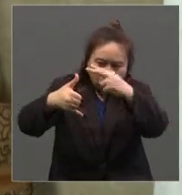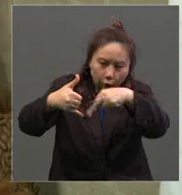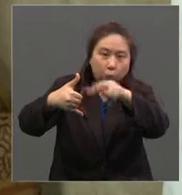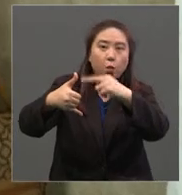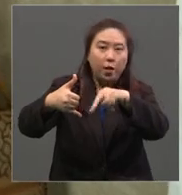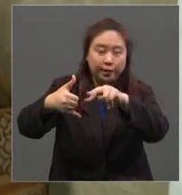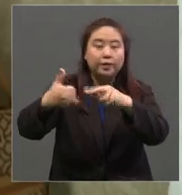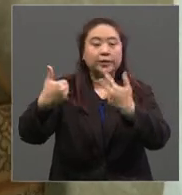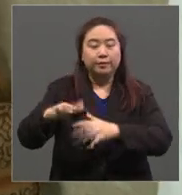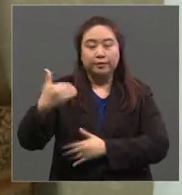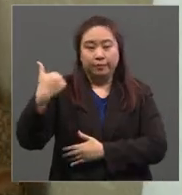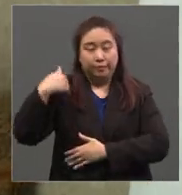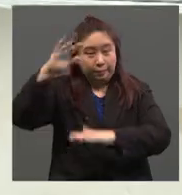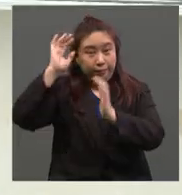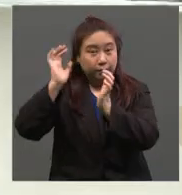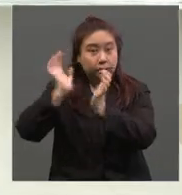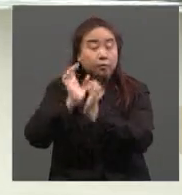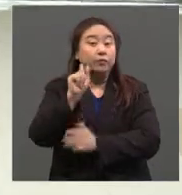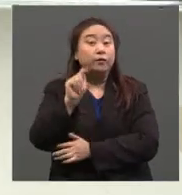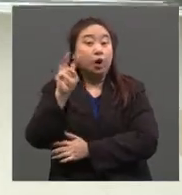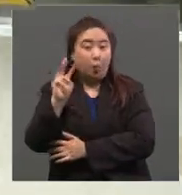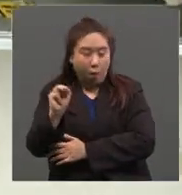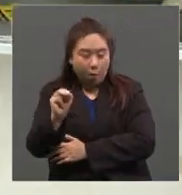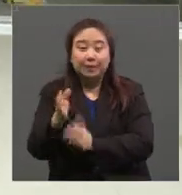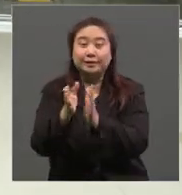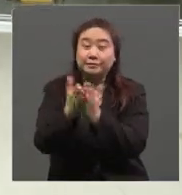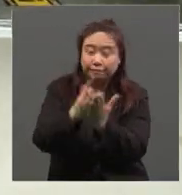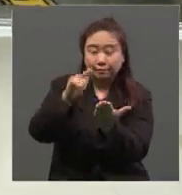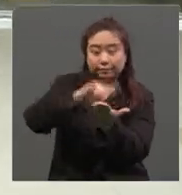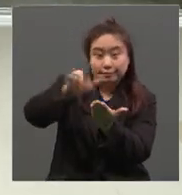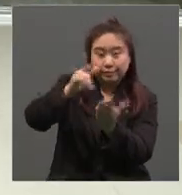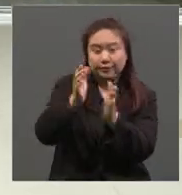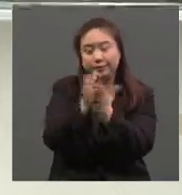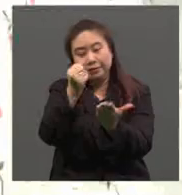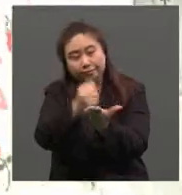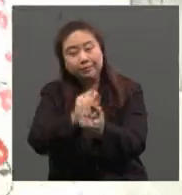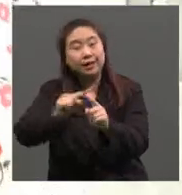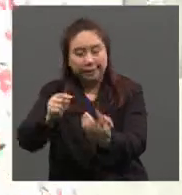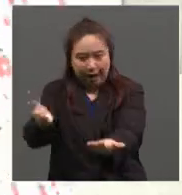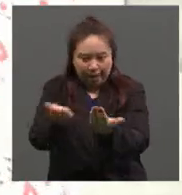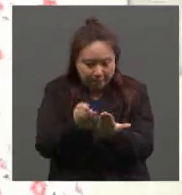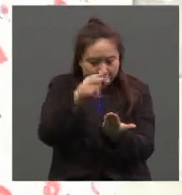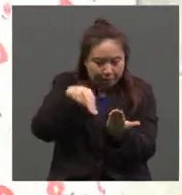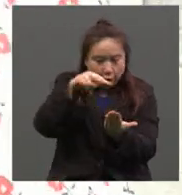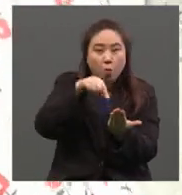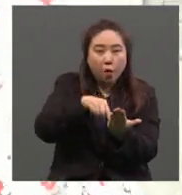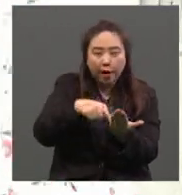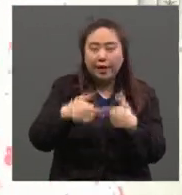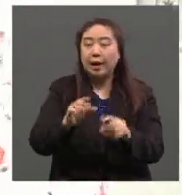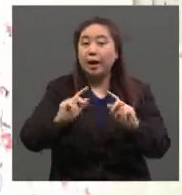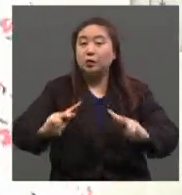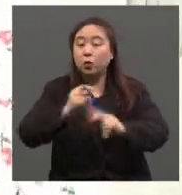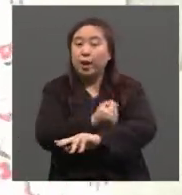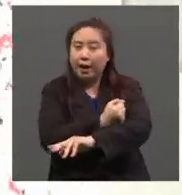องต้นแล้วก็จะมีทางสำนักงานตรวจคนเข้าเมืองมาตรวจเอกสารการเดินทางให้นะครับทางกระทรวงแรงงานก็มาตรวจสอบสิทธิ์ต่างๆ